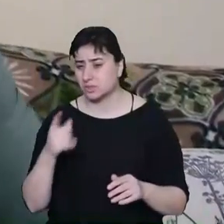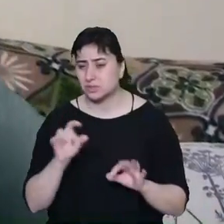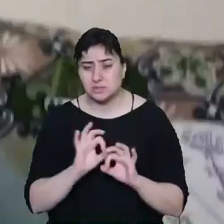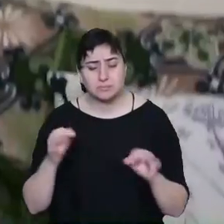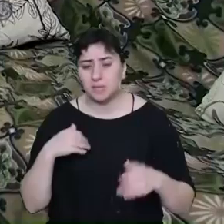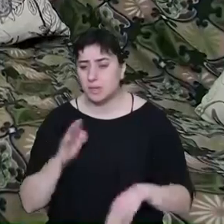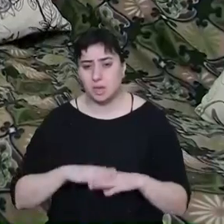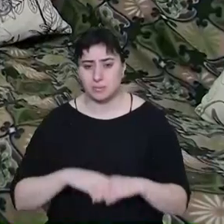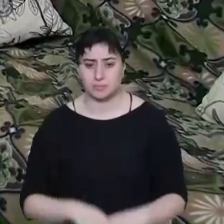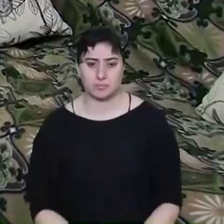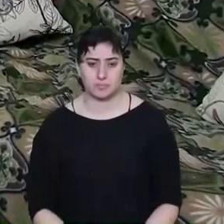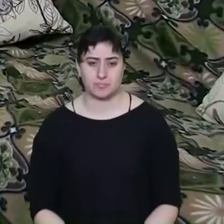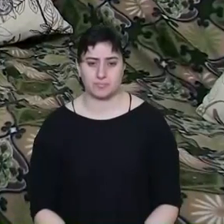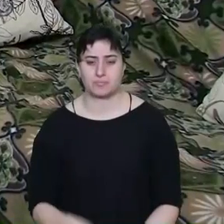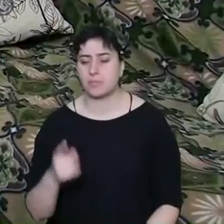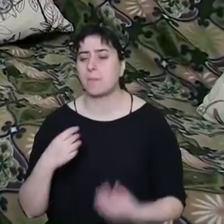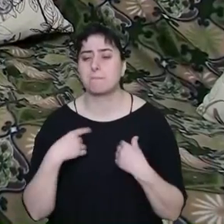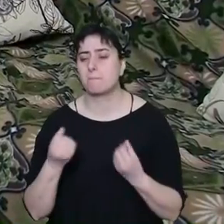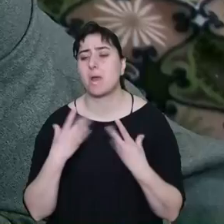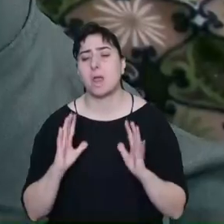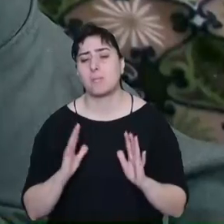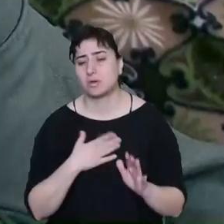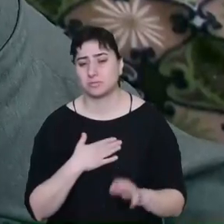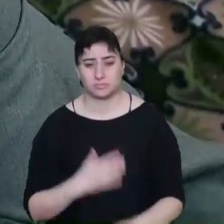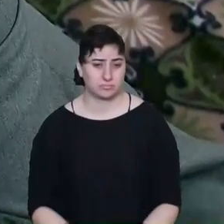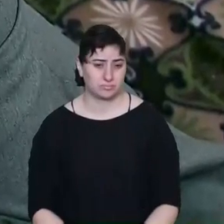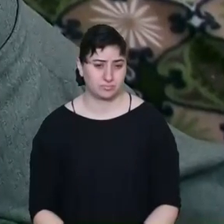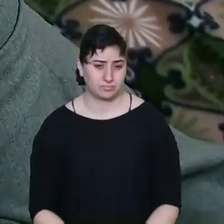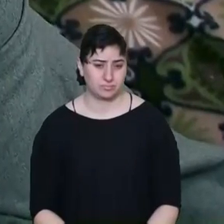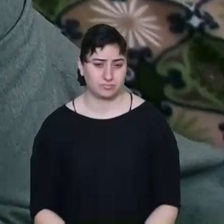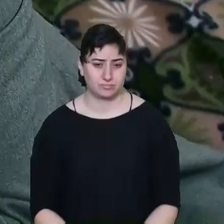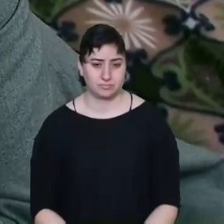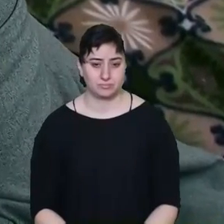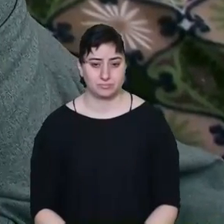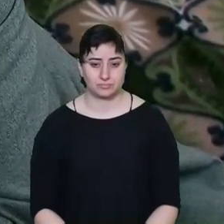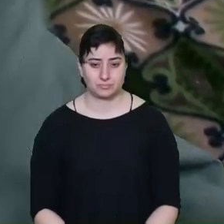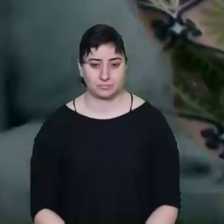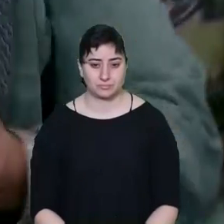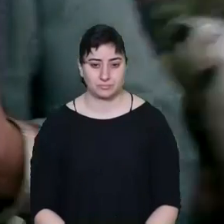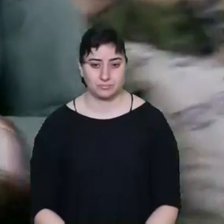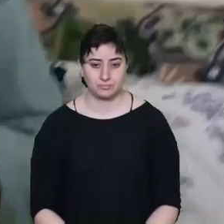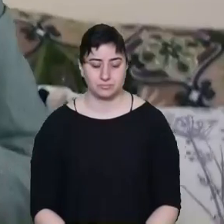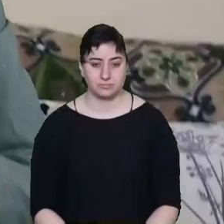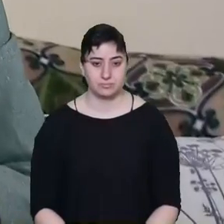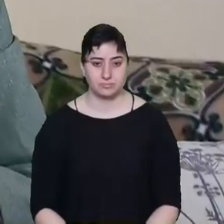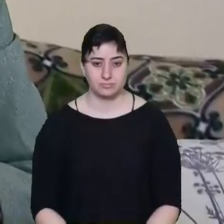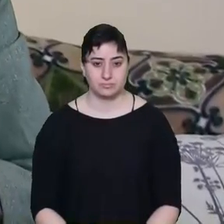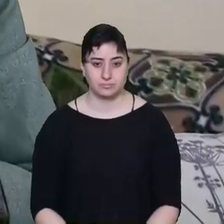ne yaparım? Şükrü'nün ellerine kapandı. Terk etme beni. Aklı başına gelince hızla geri çekti kendini.